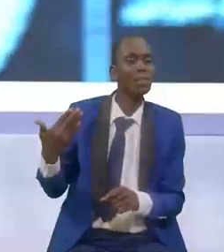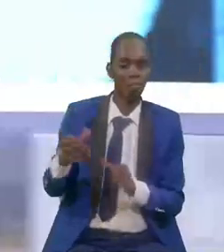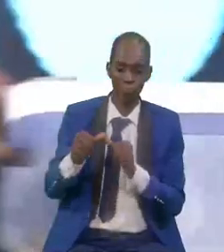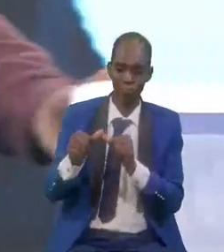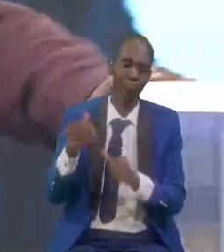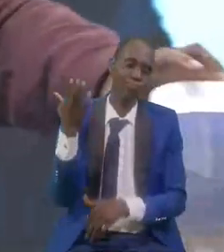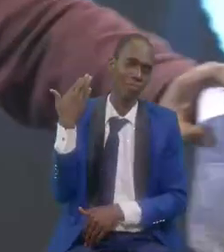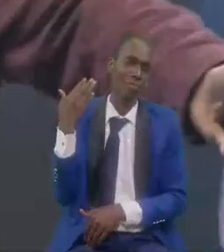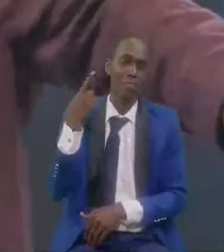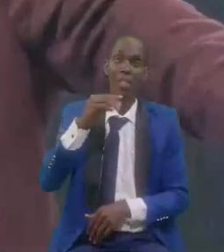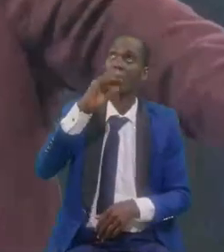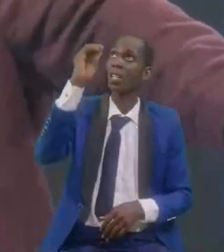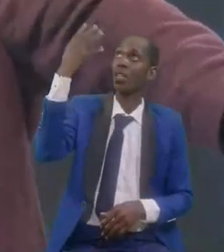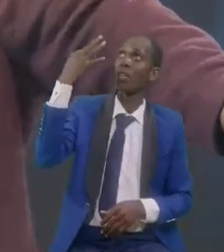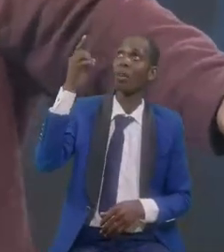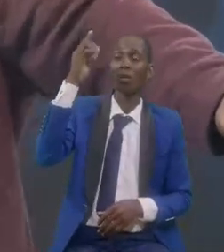traite les choses passées.